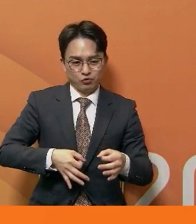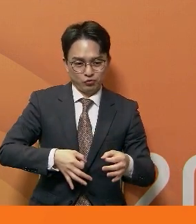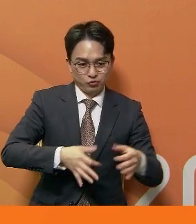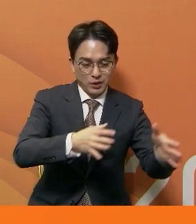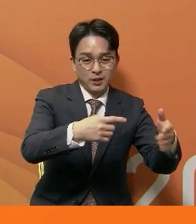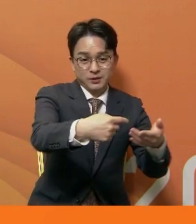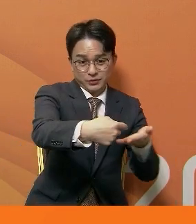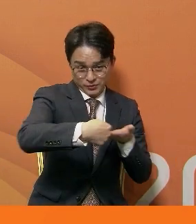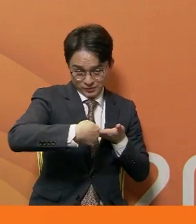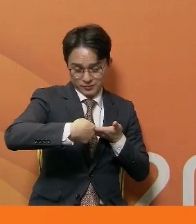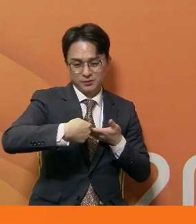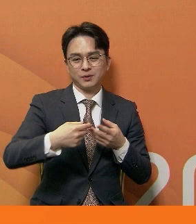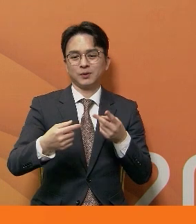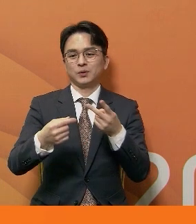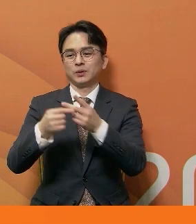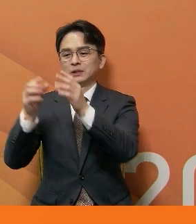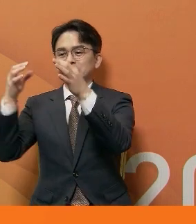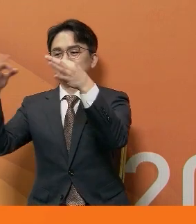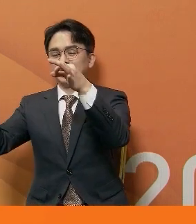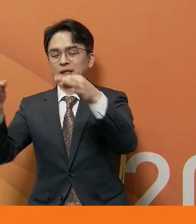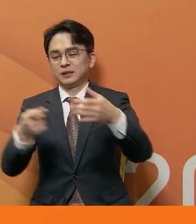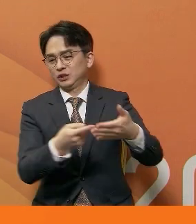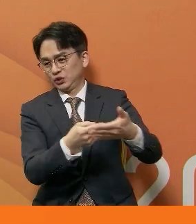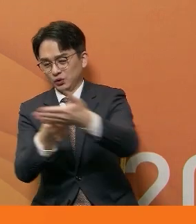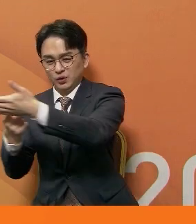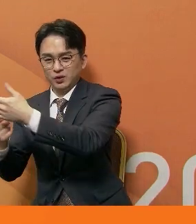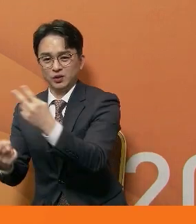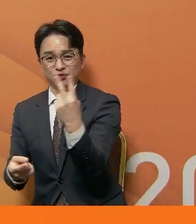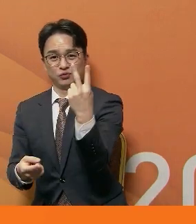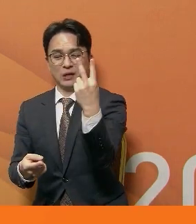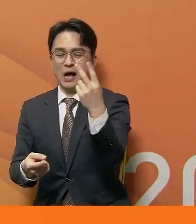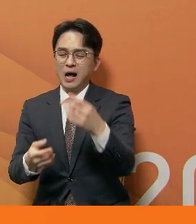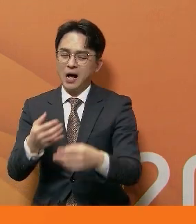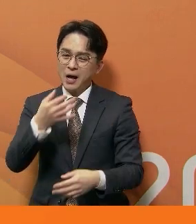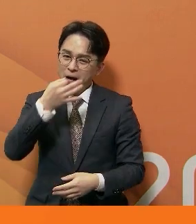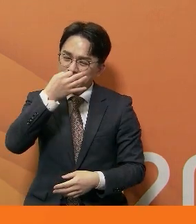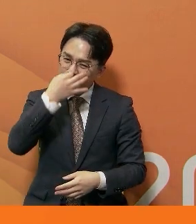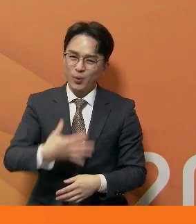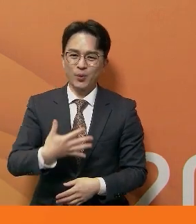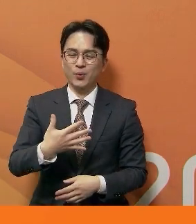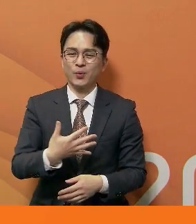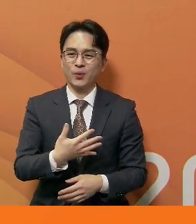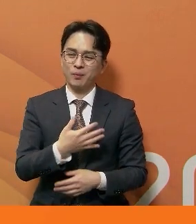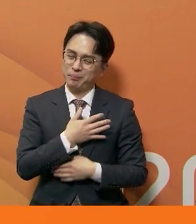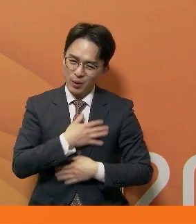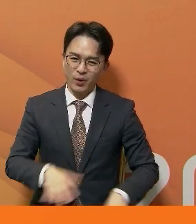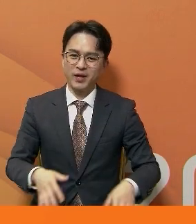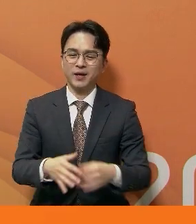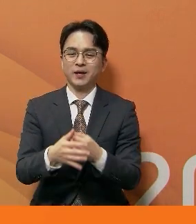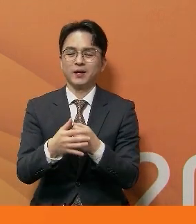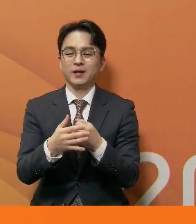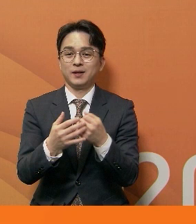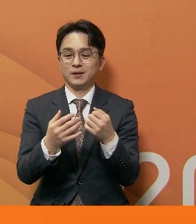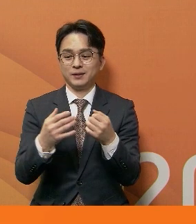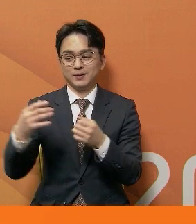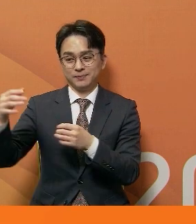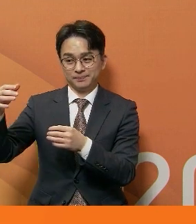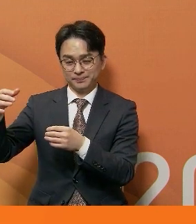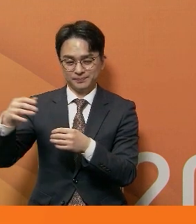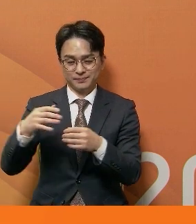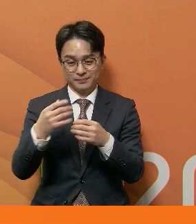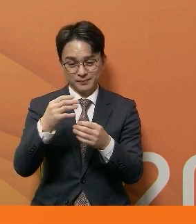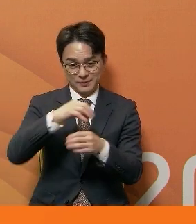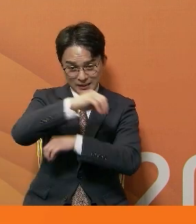우리 이제 기업들의 피로도가 많이 쌓이곤 해서 그 단계를 원스탑 단계로 좀 승리하게 연결을 시키는게